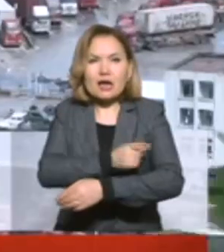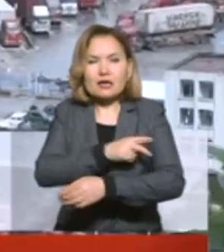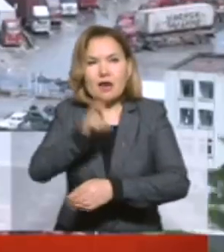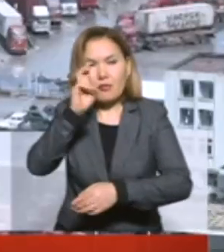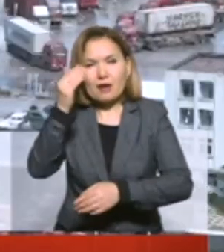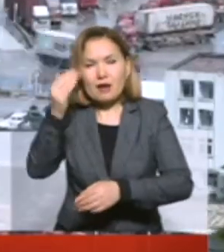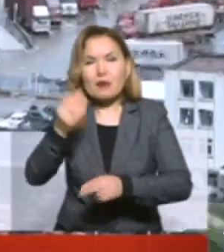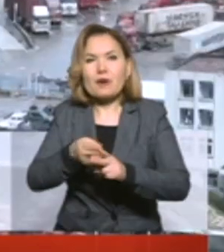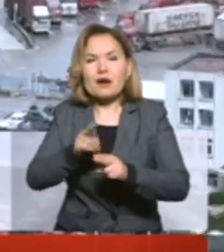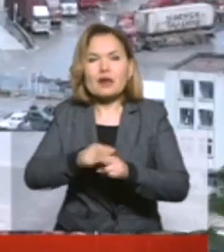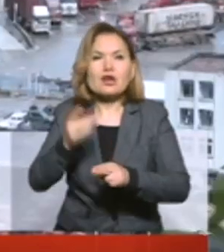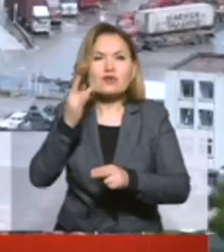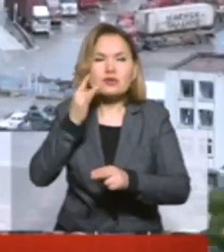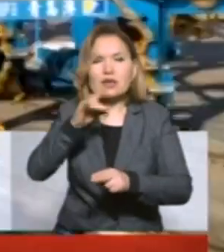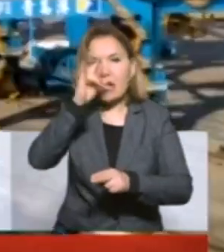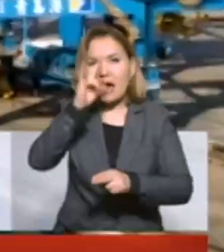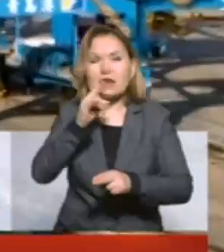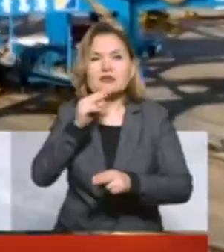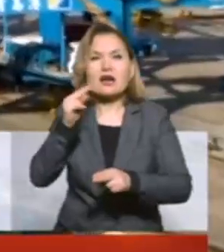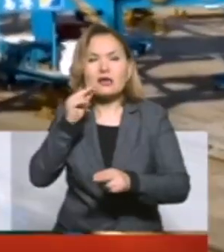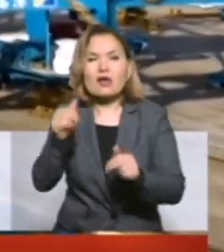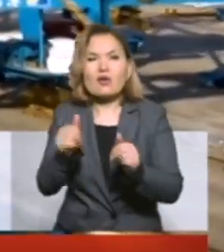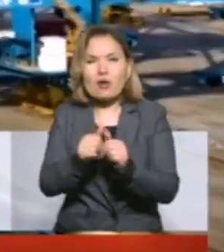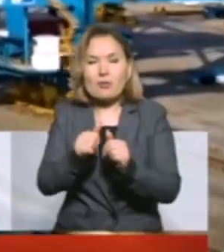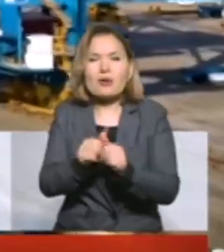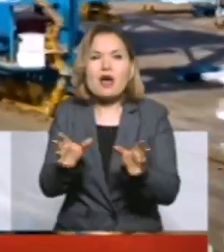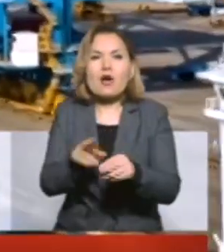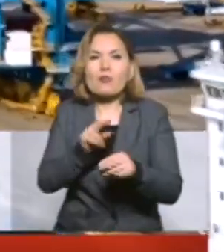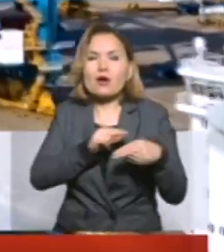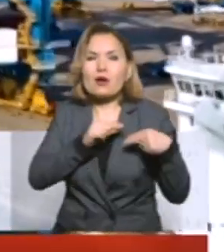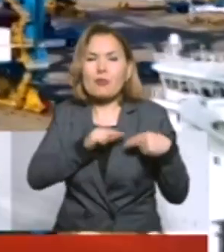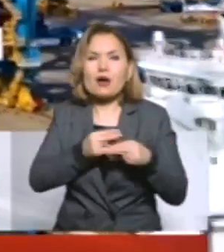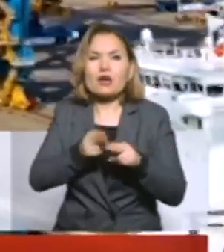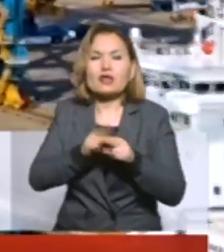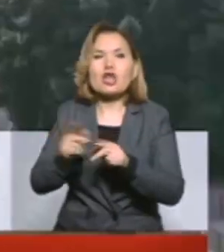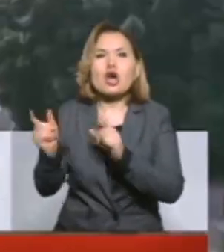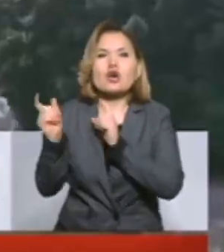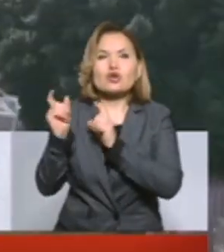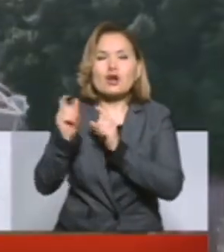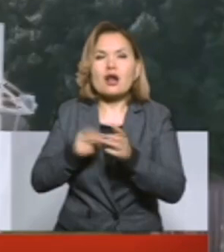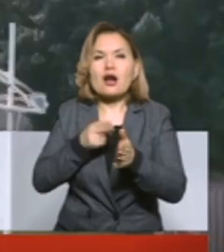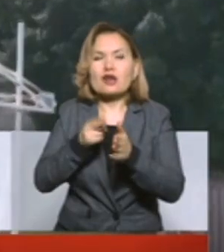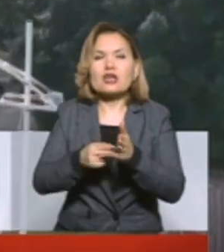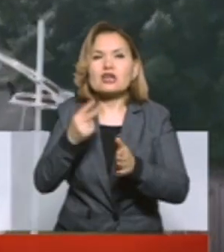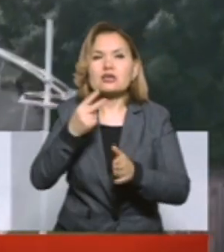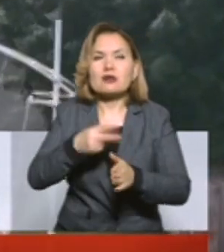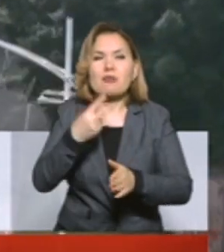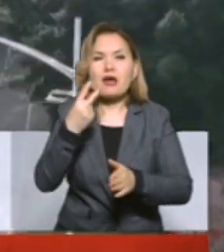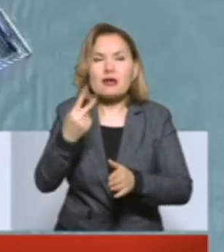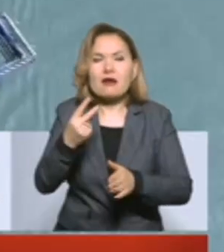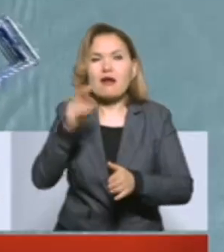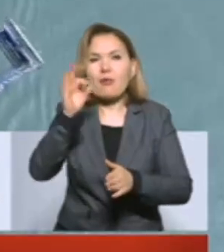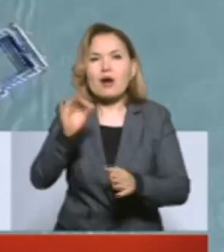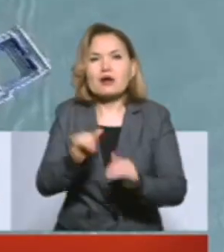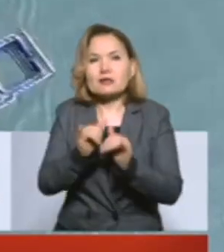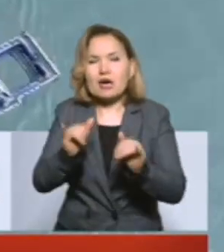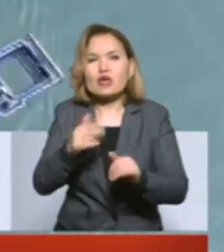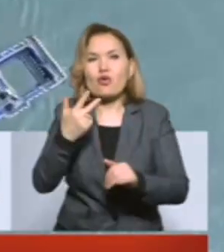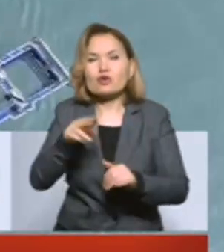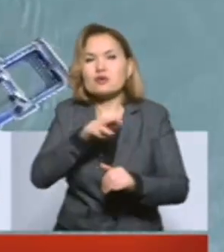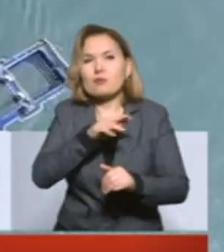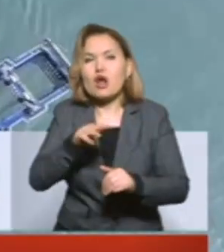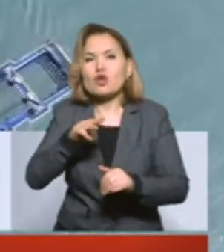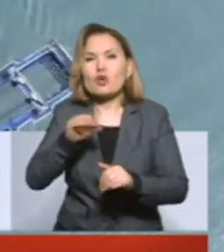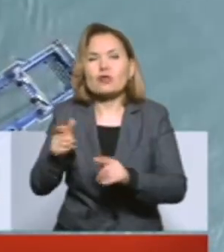Қазақстан шығыстағы көршімен сенімді серіктестік орнатқан. Жүк тасымалы 22%-ға артып 30 миллион тоннаға жетті. Қазақстан шығыс